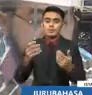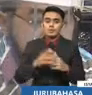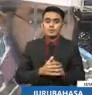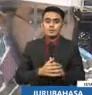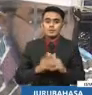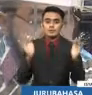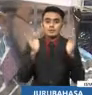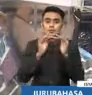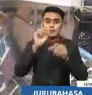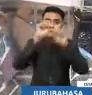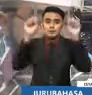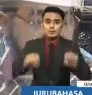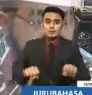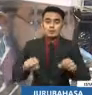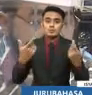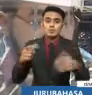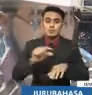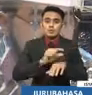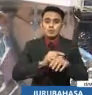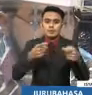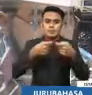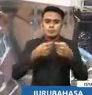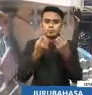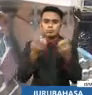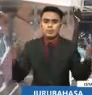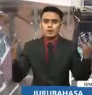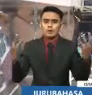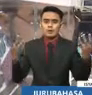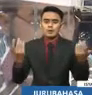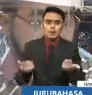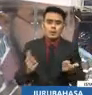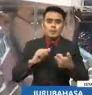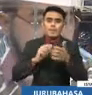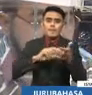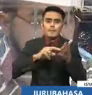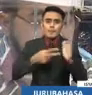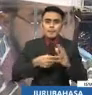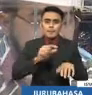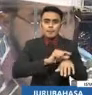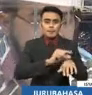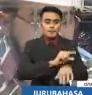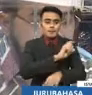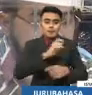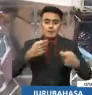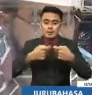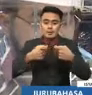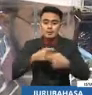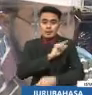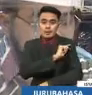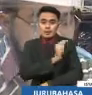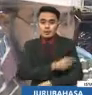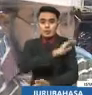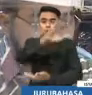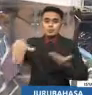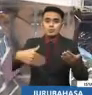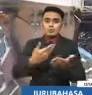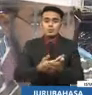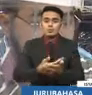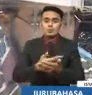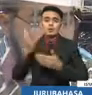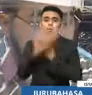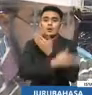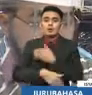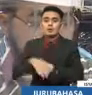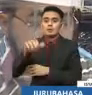menggunakan 132 terawat sejam ini bersamaan dengan penggunaan tenaga elektrik bagi seluruh negara